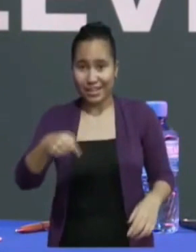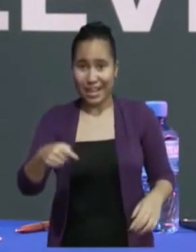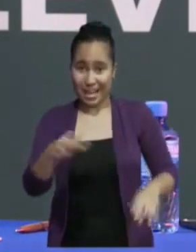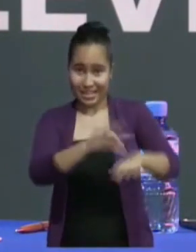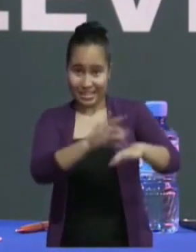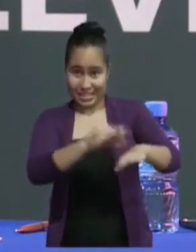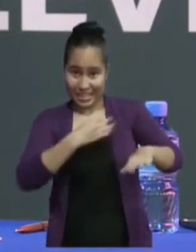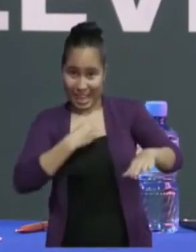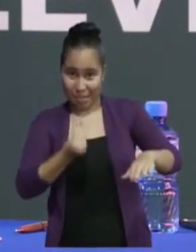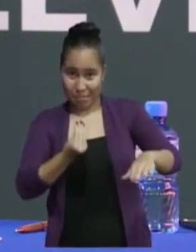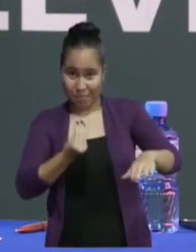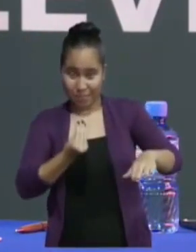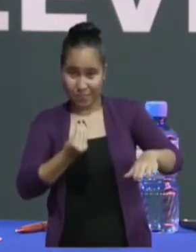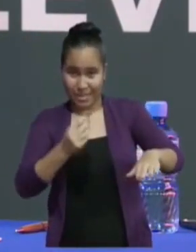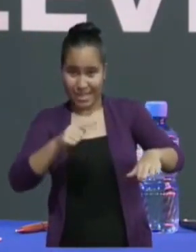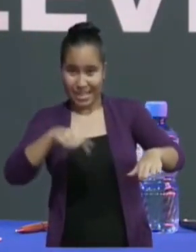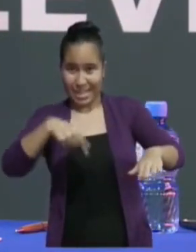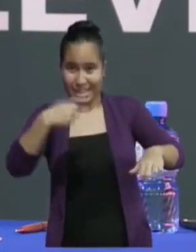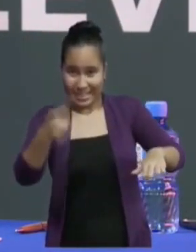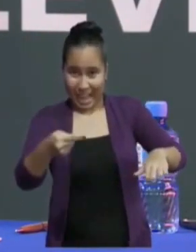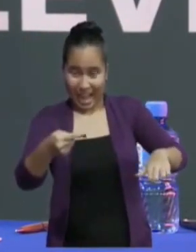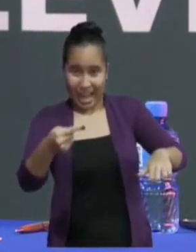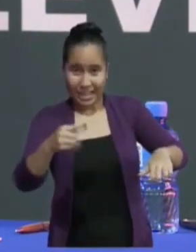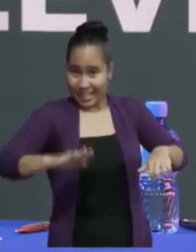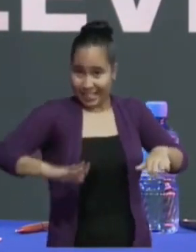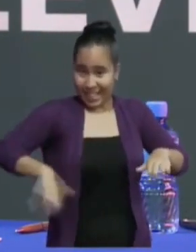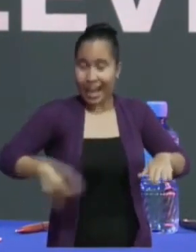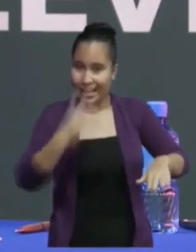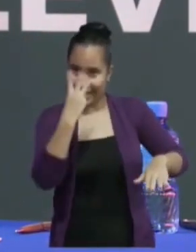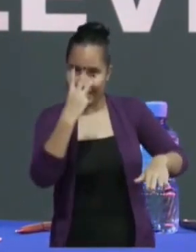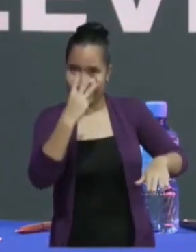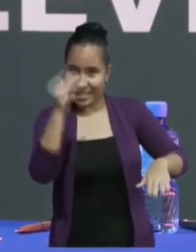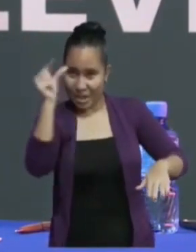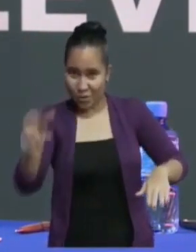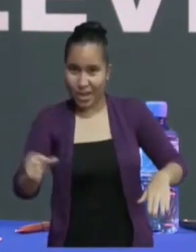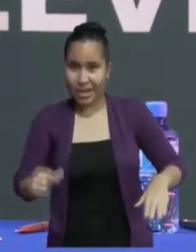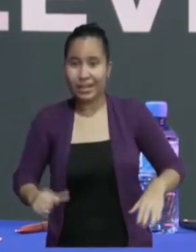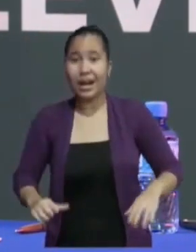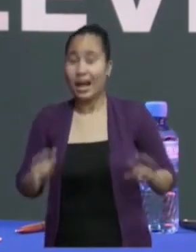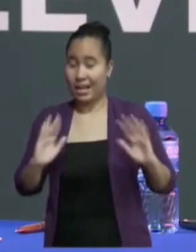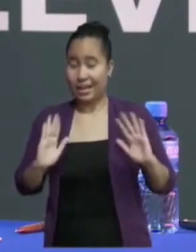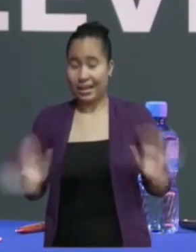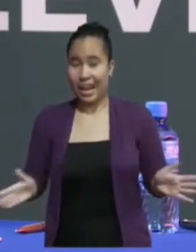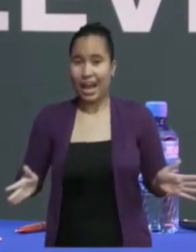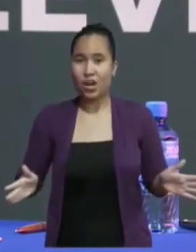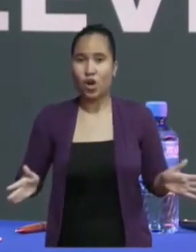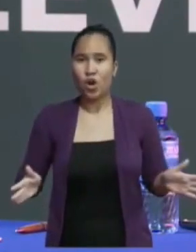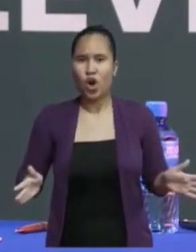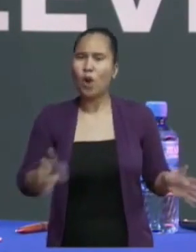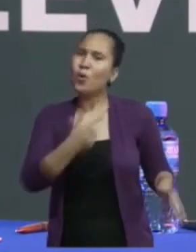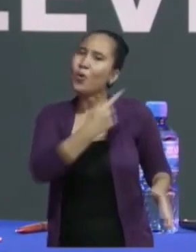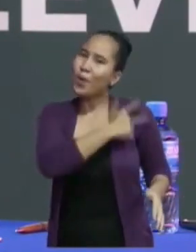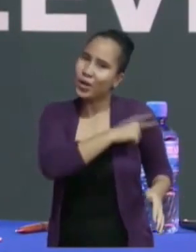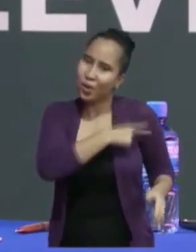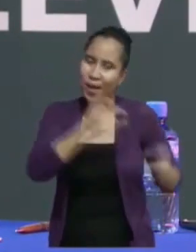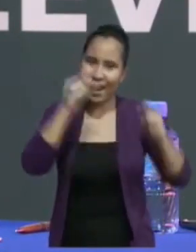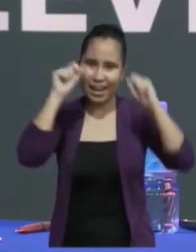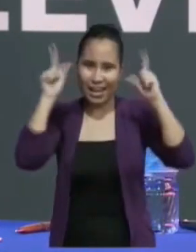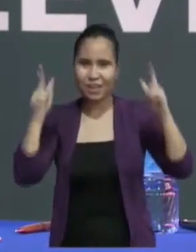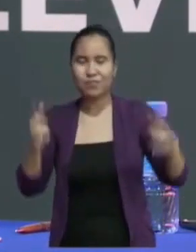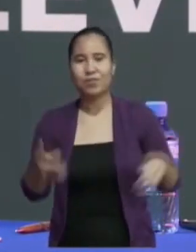ben je over 3 weken weer ready om de samenleving in te gaan. Ik hoop dat we in de